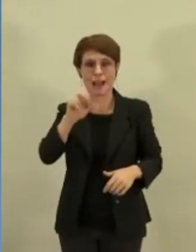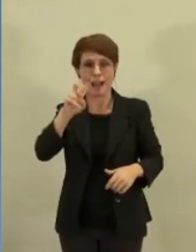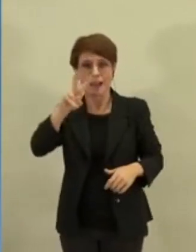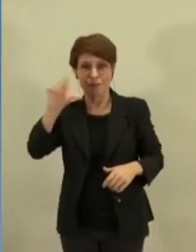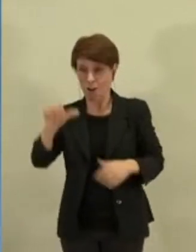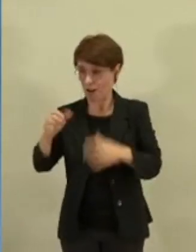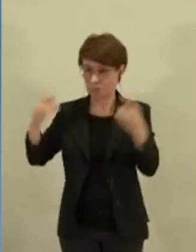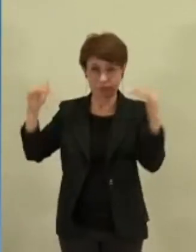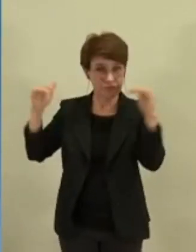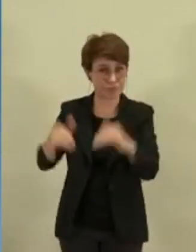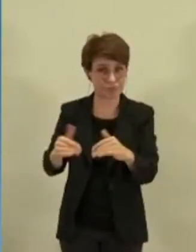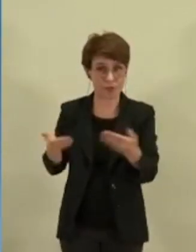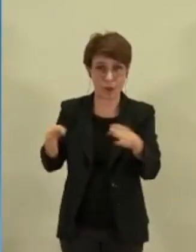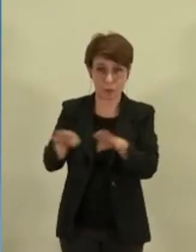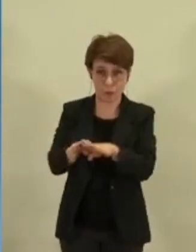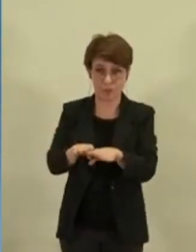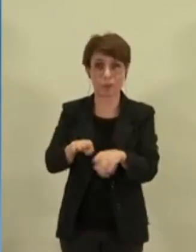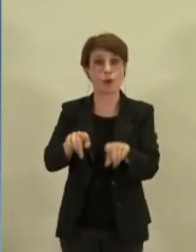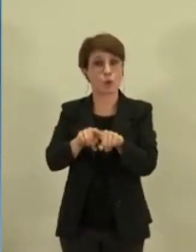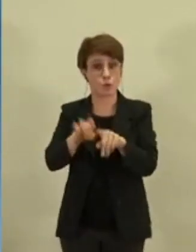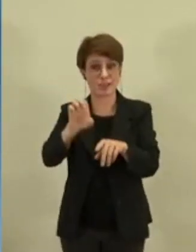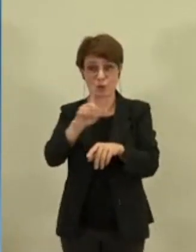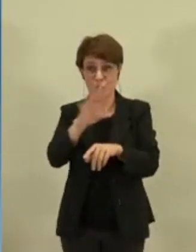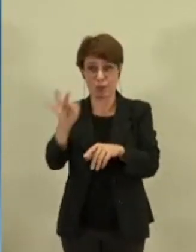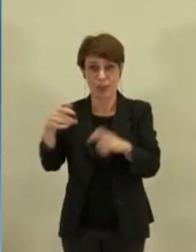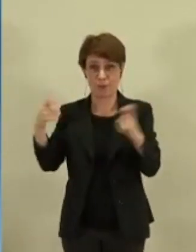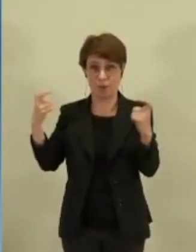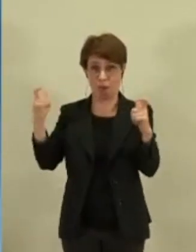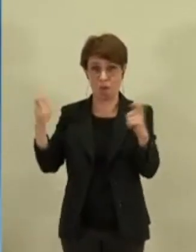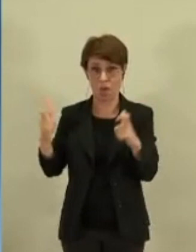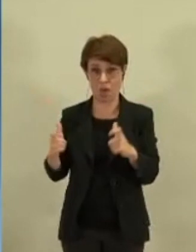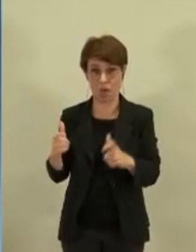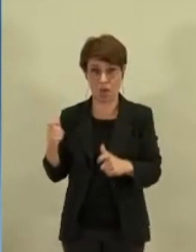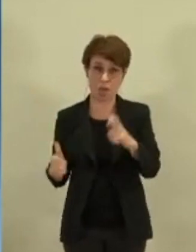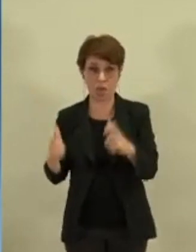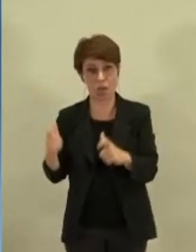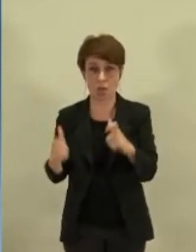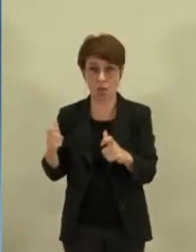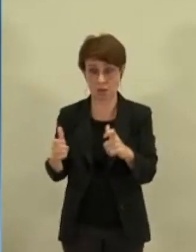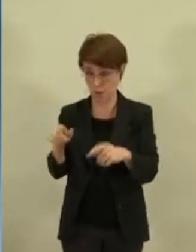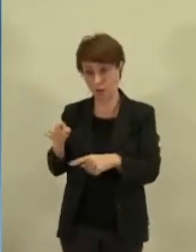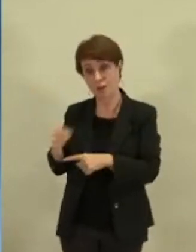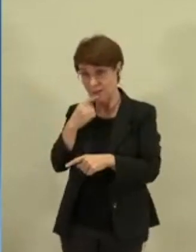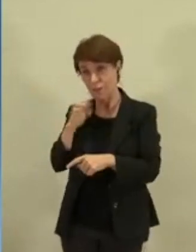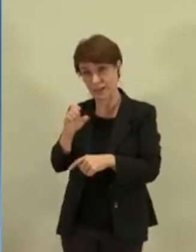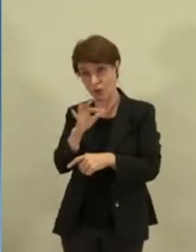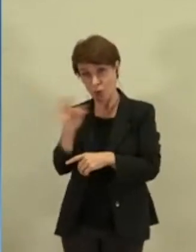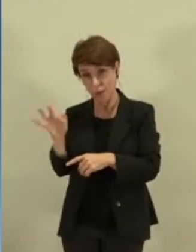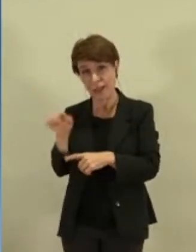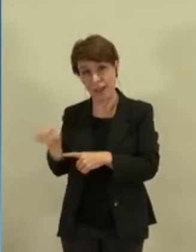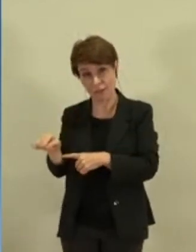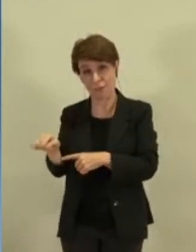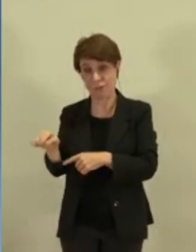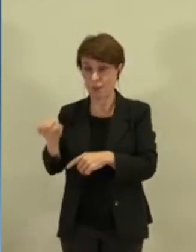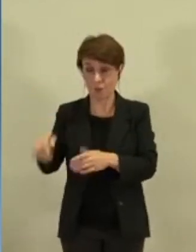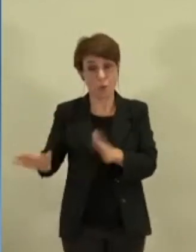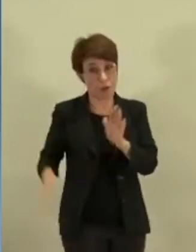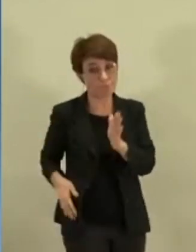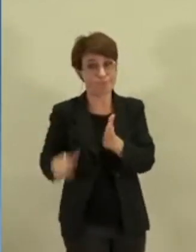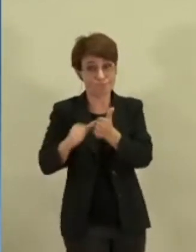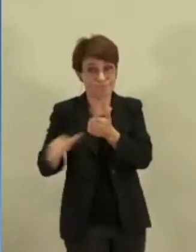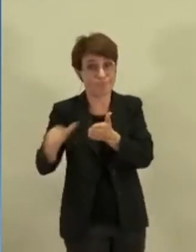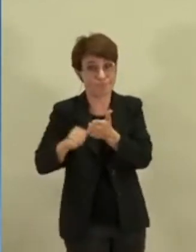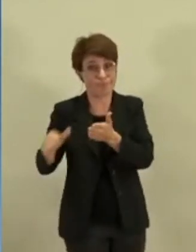l'affaiblissement considérable d'EDF. L'État a par ailleurs fait supporter à ce dernier des charges de financement qui n'étaient pas de son